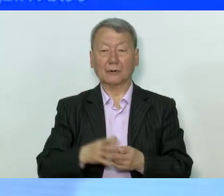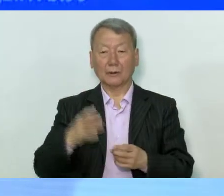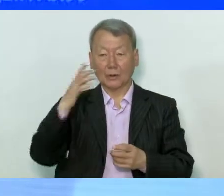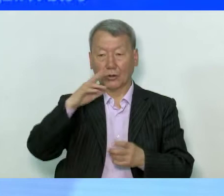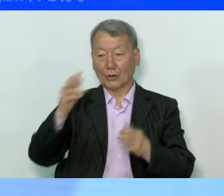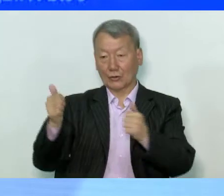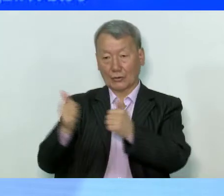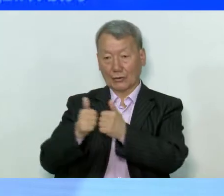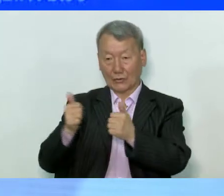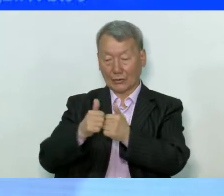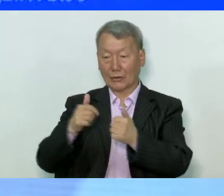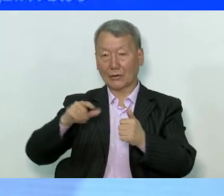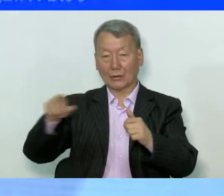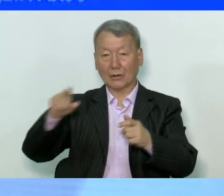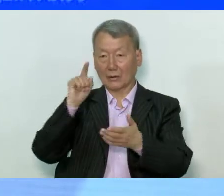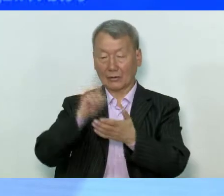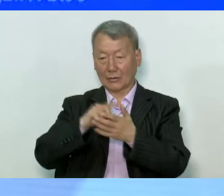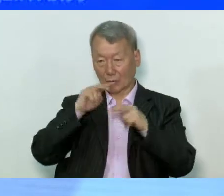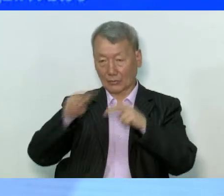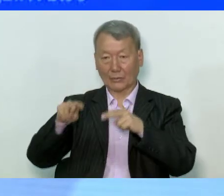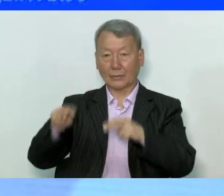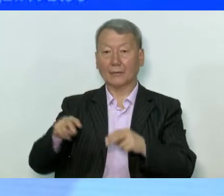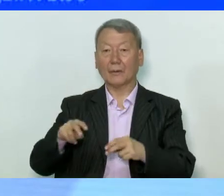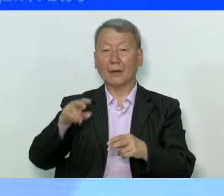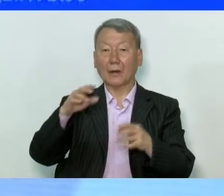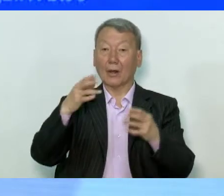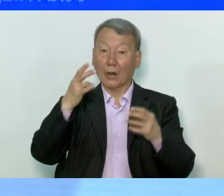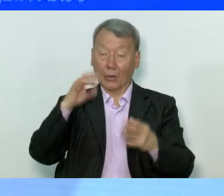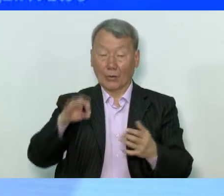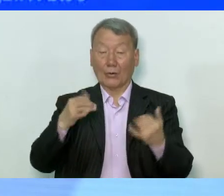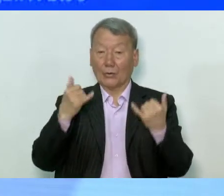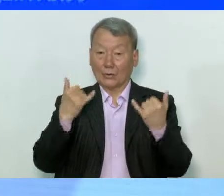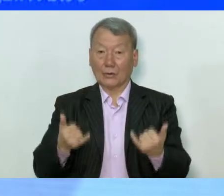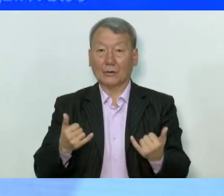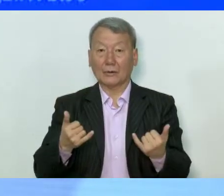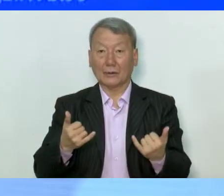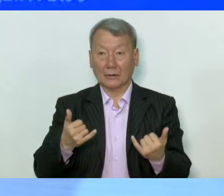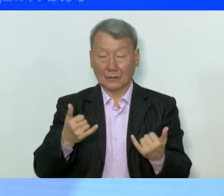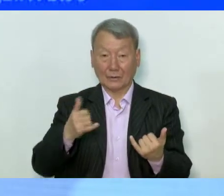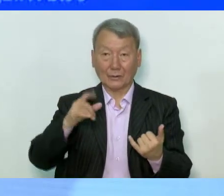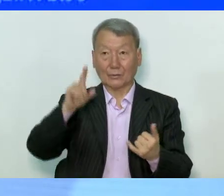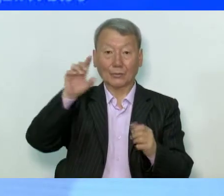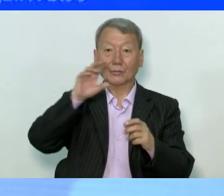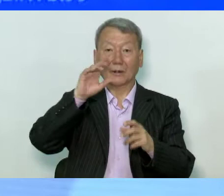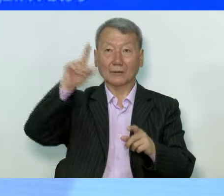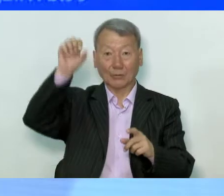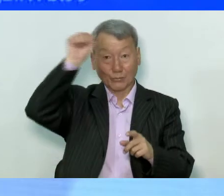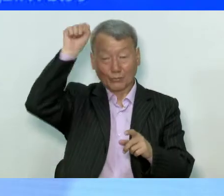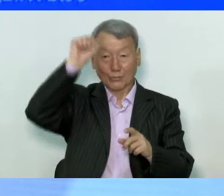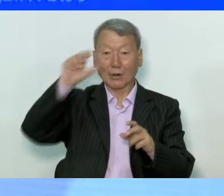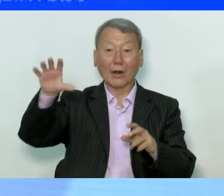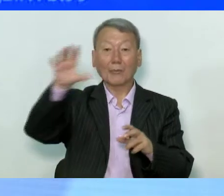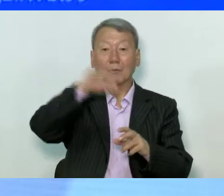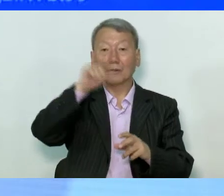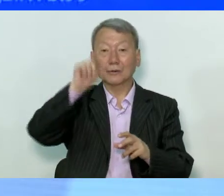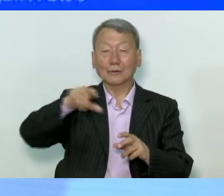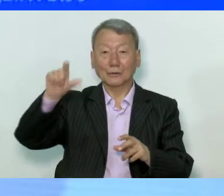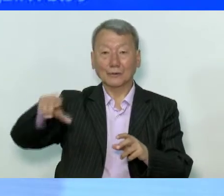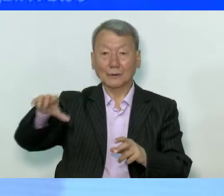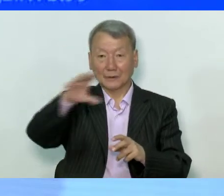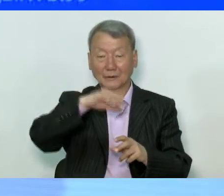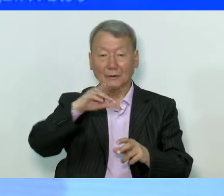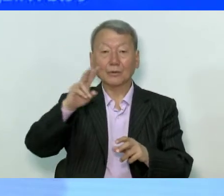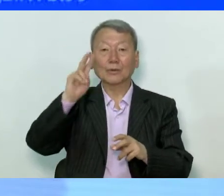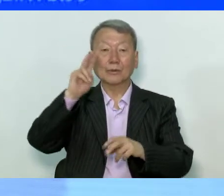Жанындагы кишинин да коопсуздугун караш керек деп. А бирок эми Кудай сактасын, бул боюнча баарык тийиштүү